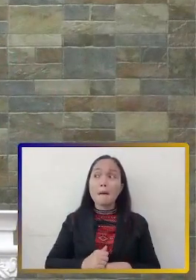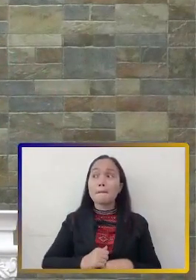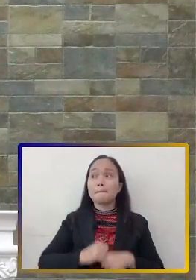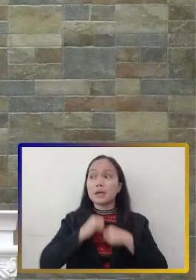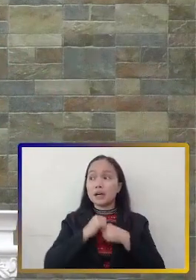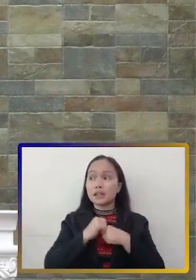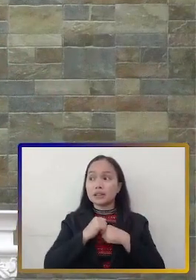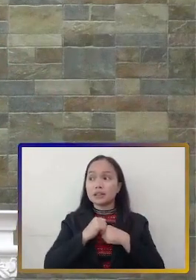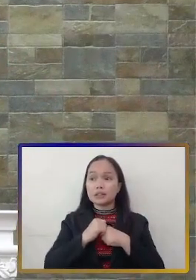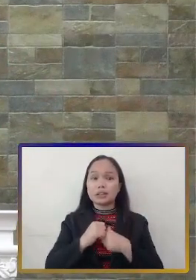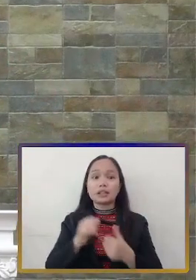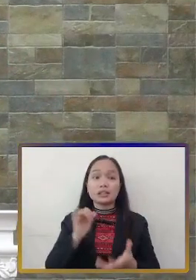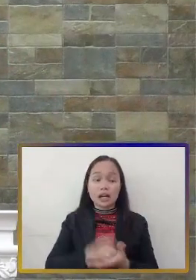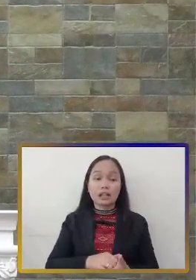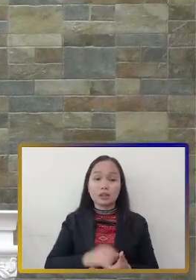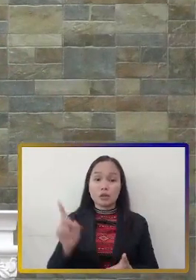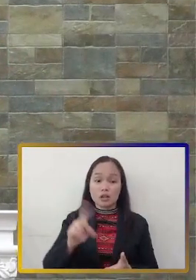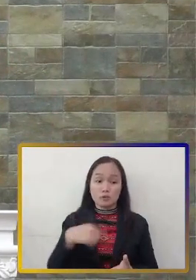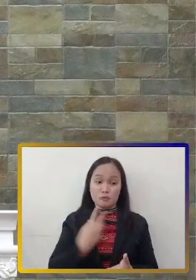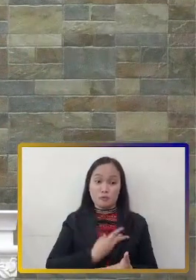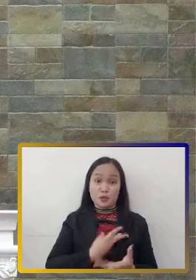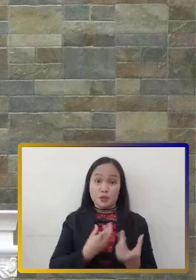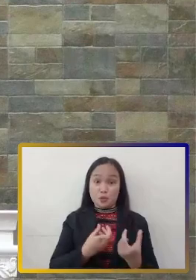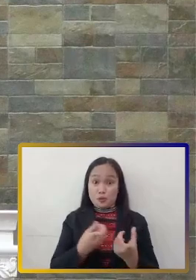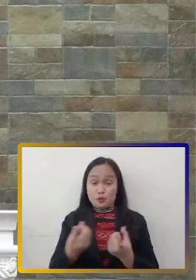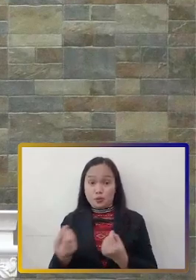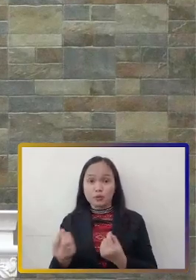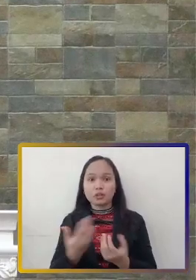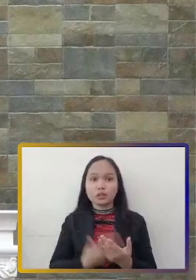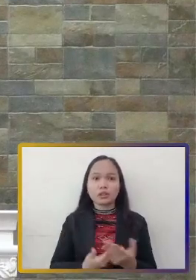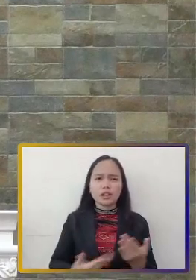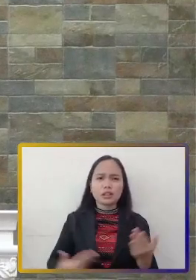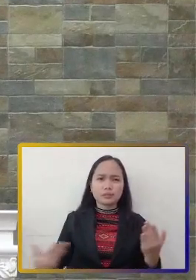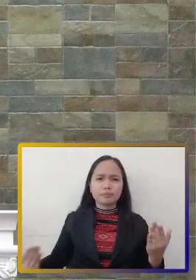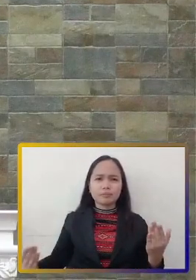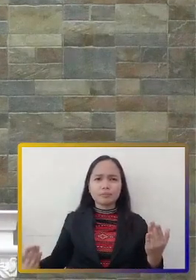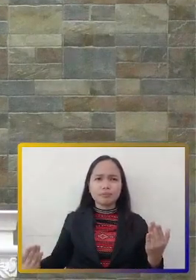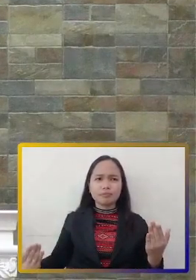na ginagawa na isang bagay, mga kapatid,